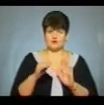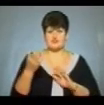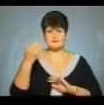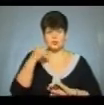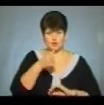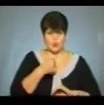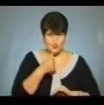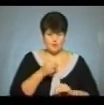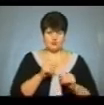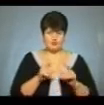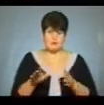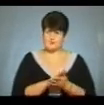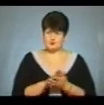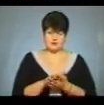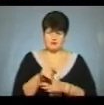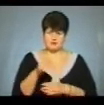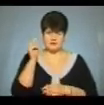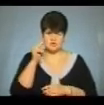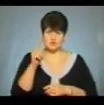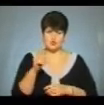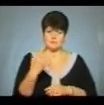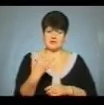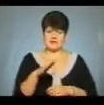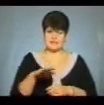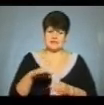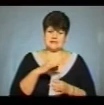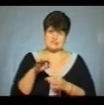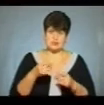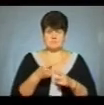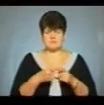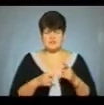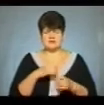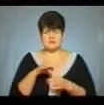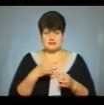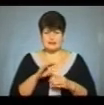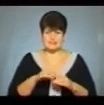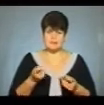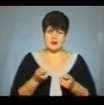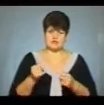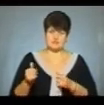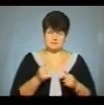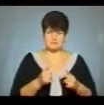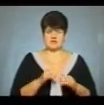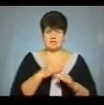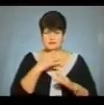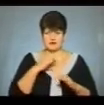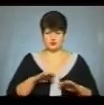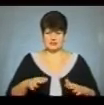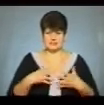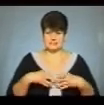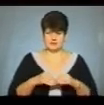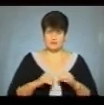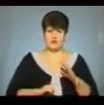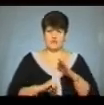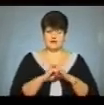року. Школа безкоштовна, у ній навчаються 105 дітей. Це сироти, напівсироти, діти з малозабезпечених та багатодітних сімей. Фонд